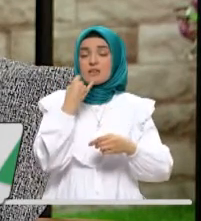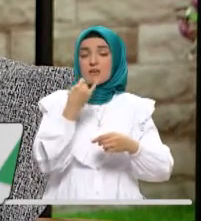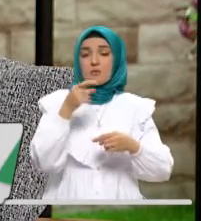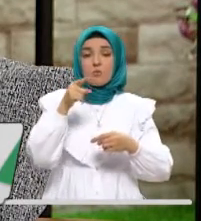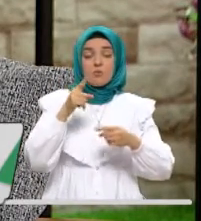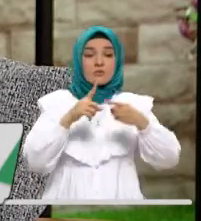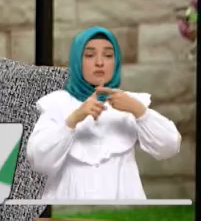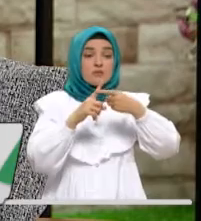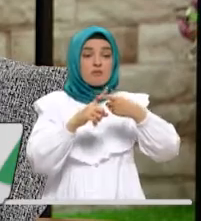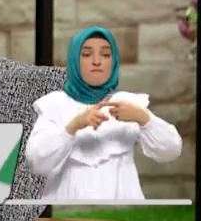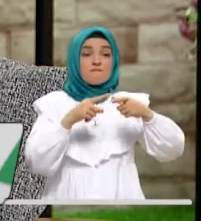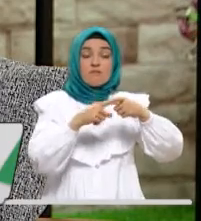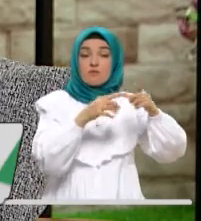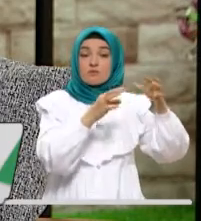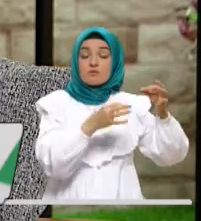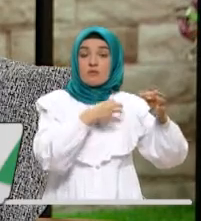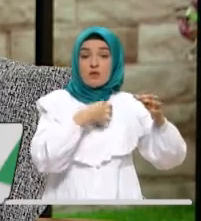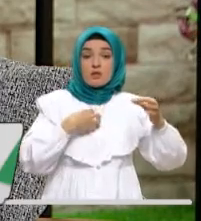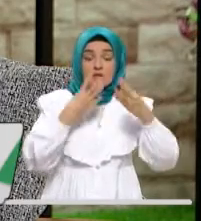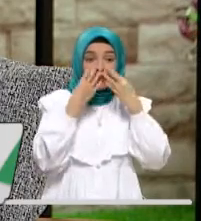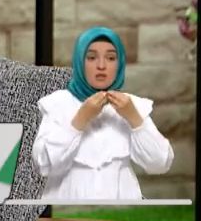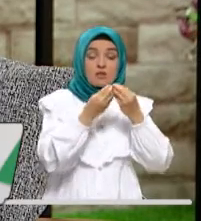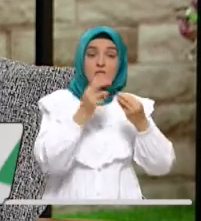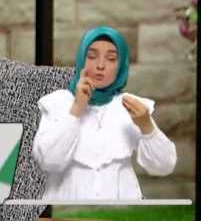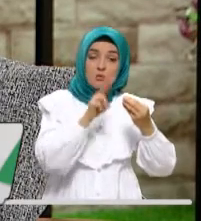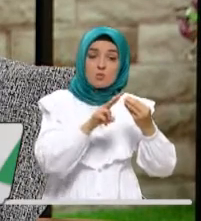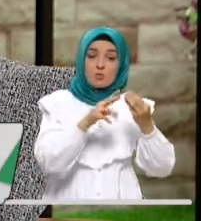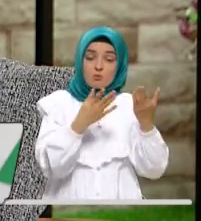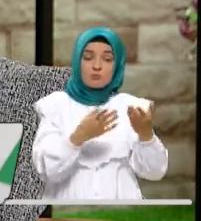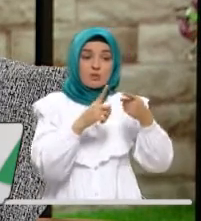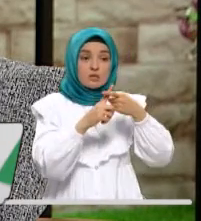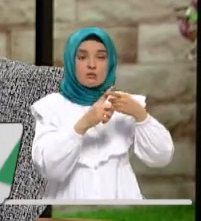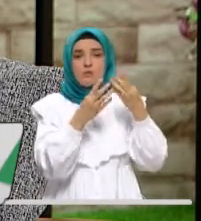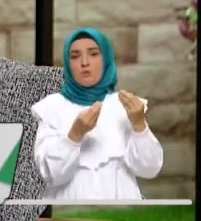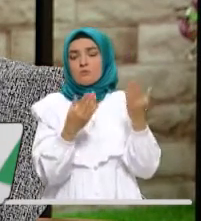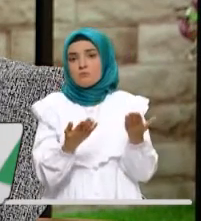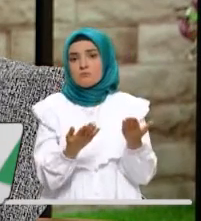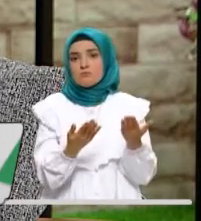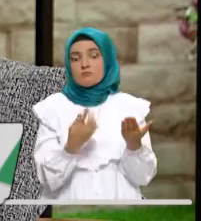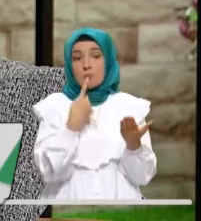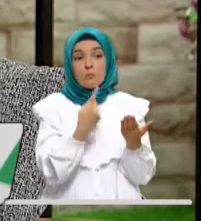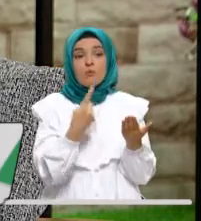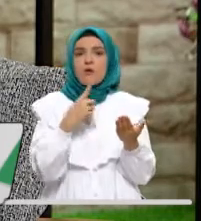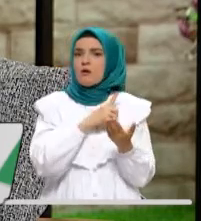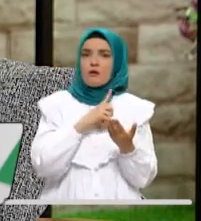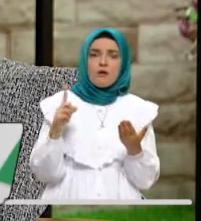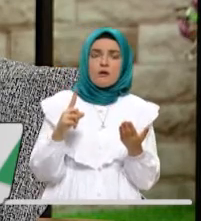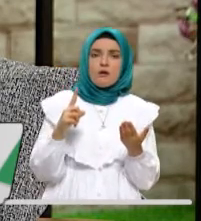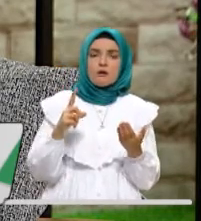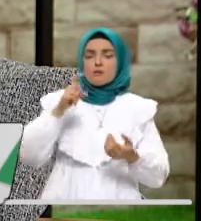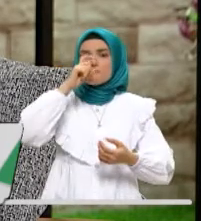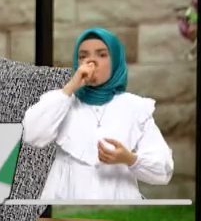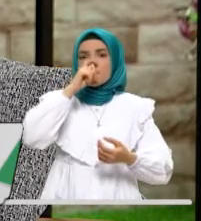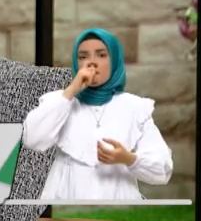kilisede Fatih'in annesinin hediyesini gördüm. Kilise içerisindeydi. Evet Hristiyan olabilir. Hayır. İmparator eşleri